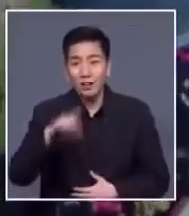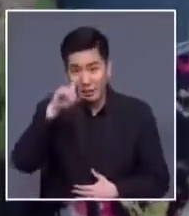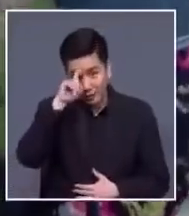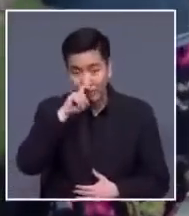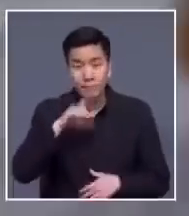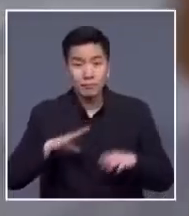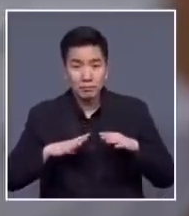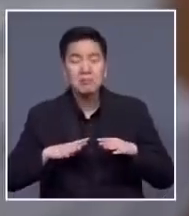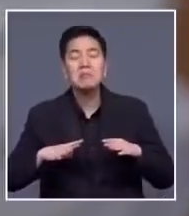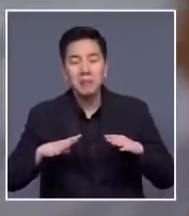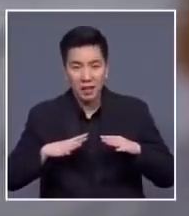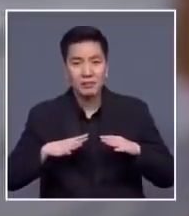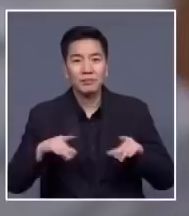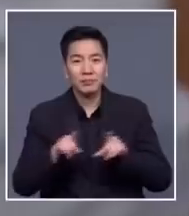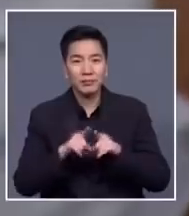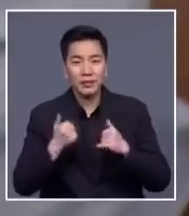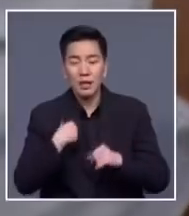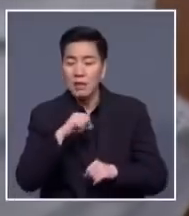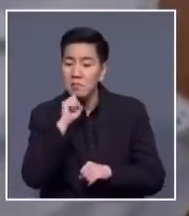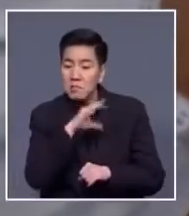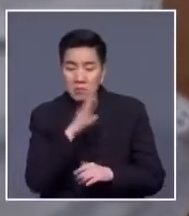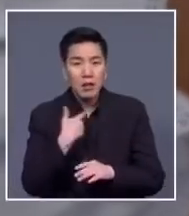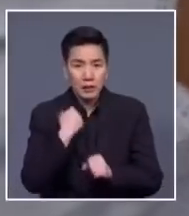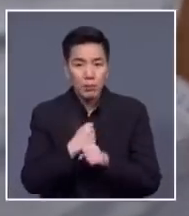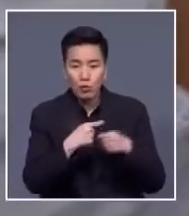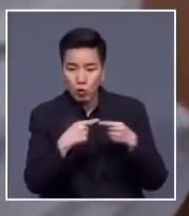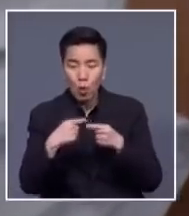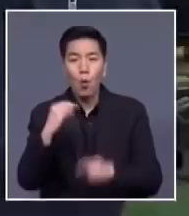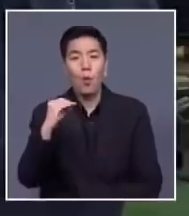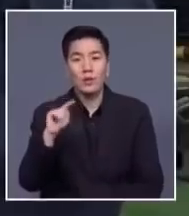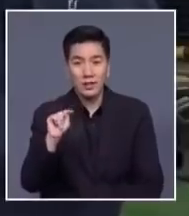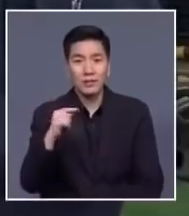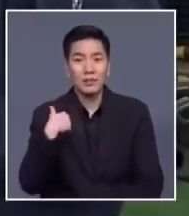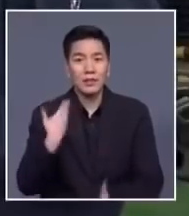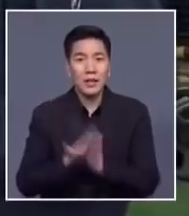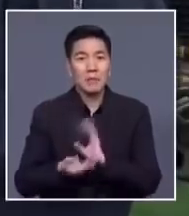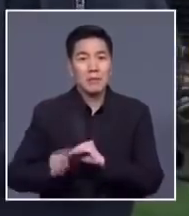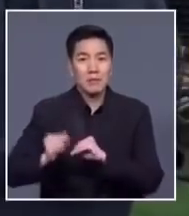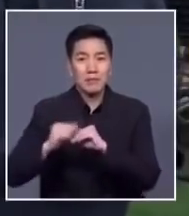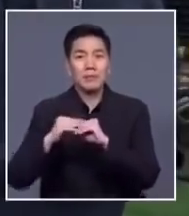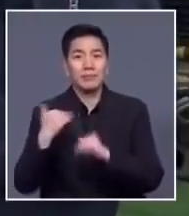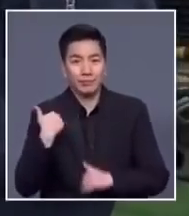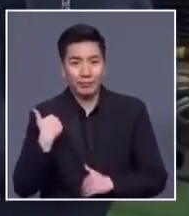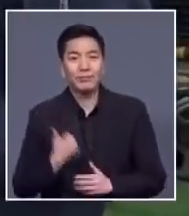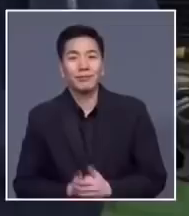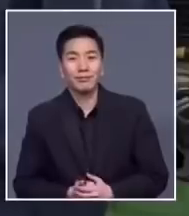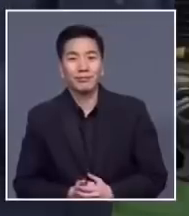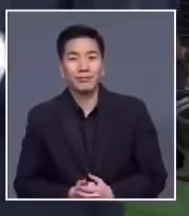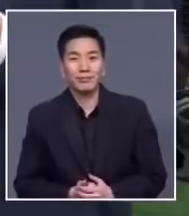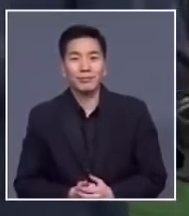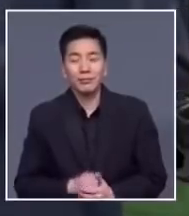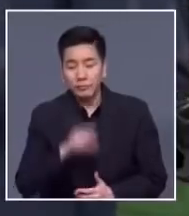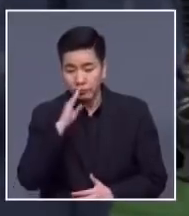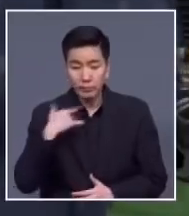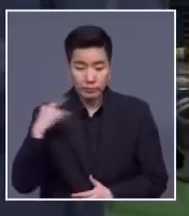ได้พักมั้ยครับ พักครับถ้าขยันก็ทำโอครับผม แล้วก็ได้เงินเพิ่มด้วย ครับผม ครับ ได้ครับ เวลา